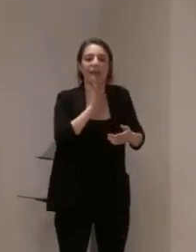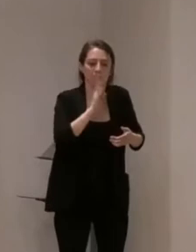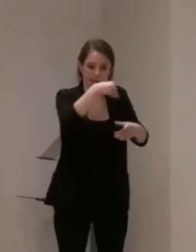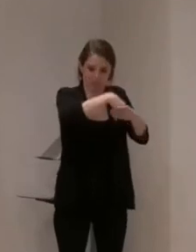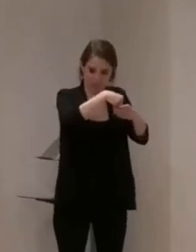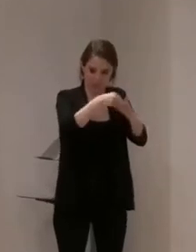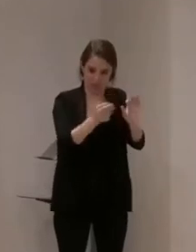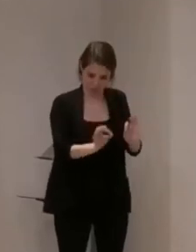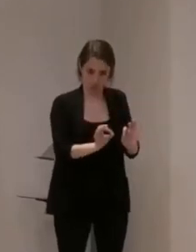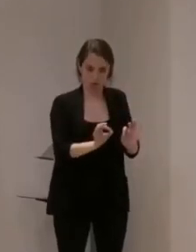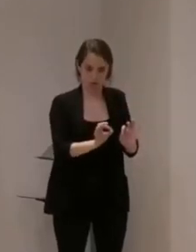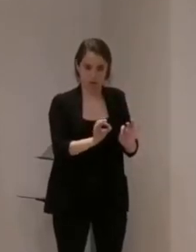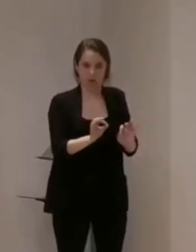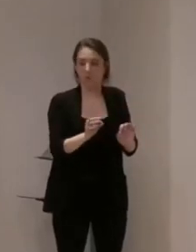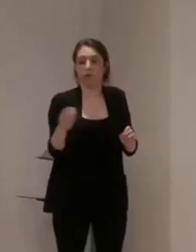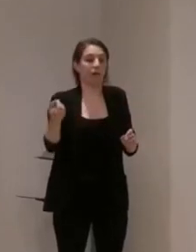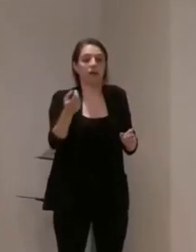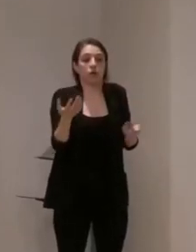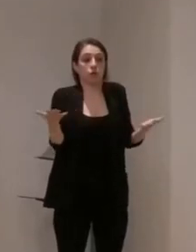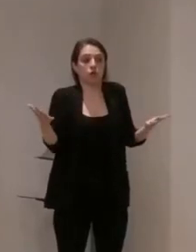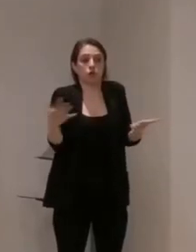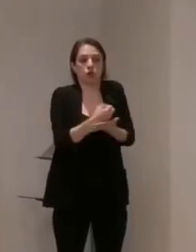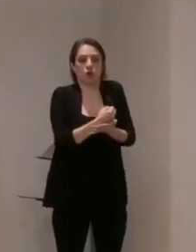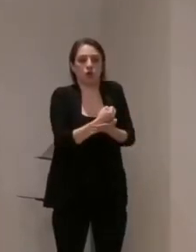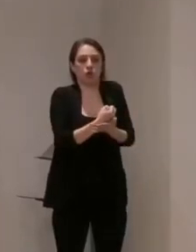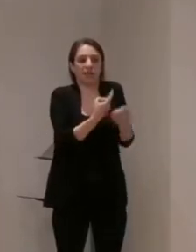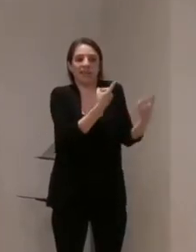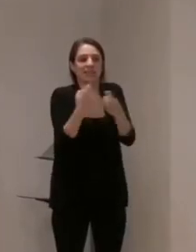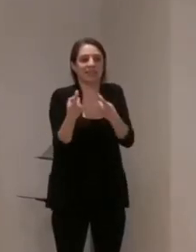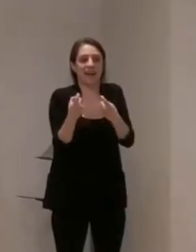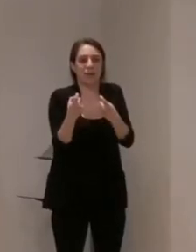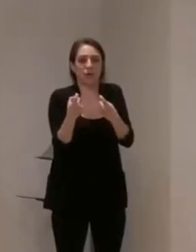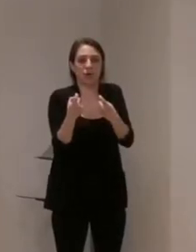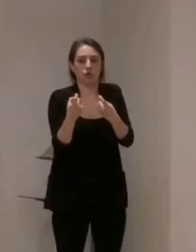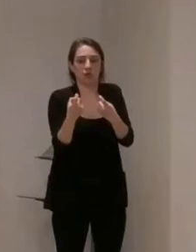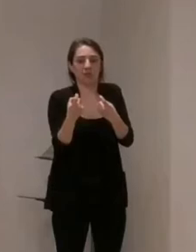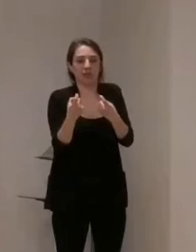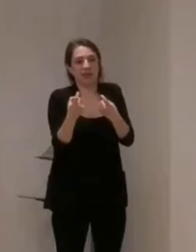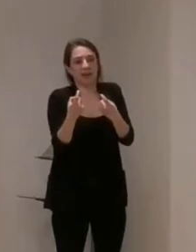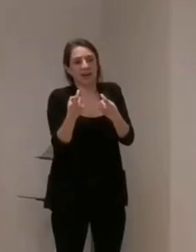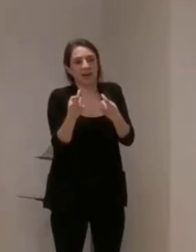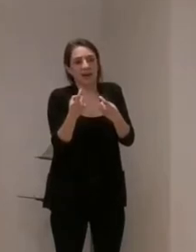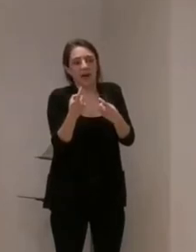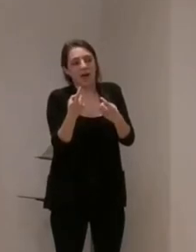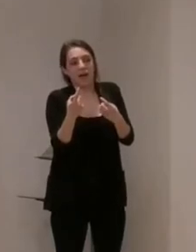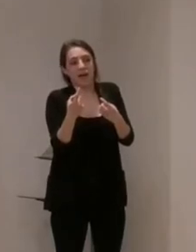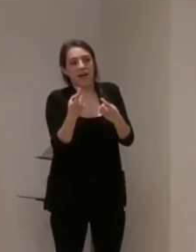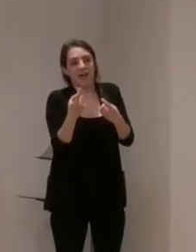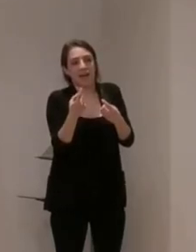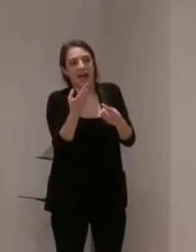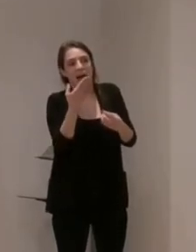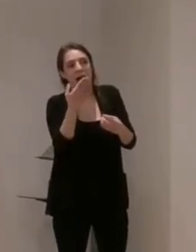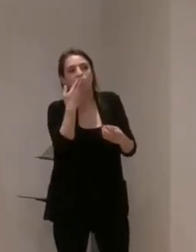les religions, això no és una religió, però com si fos, totes les religions fan pelegrinatges, els llocs,